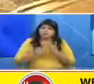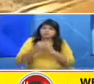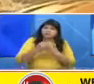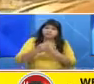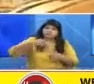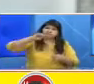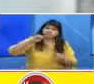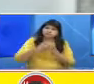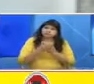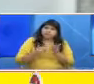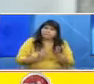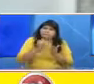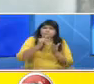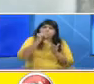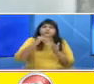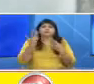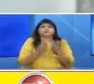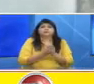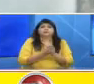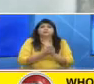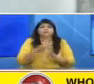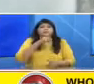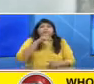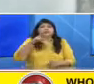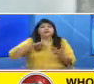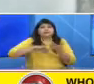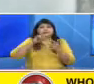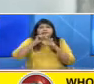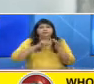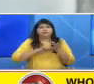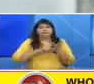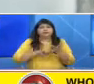फूल सकें। मेरे प्यारे देशवासियों, 11 सितंबर